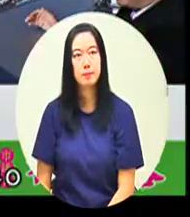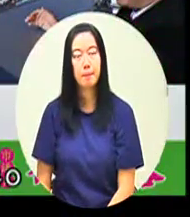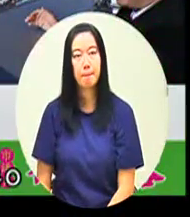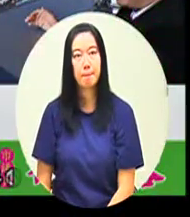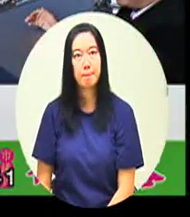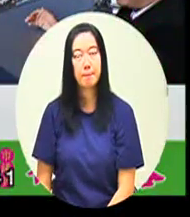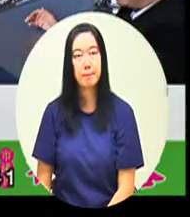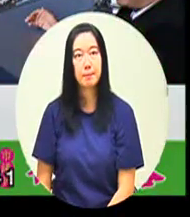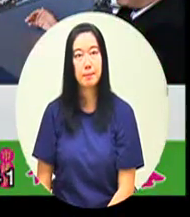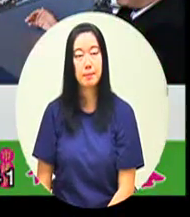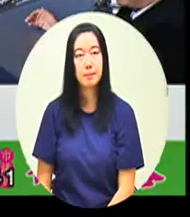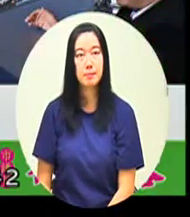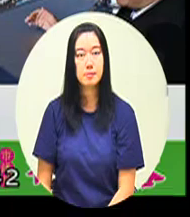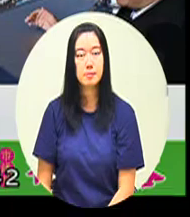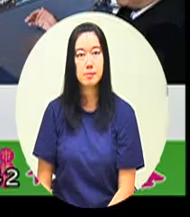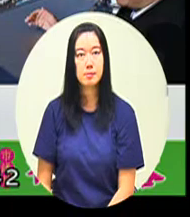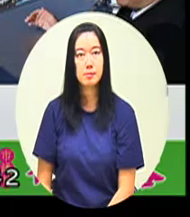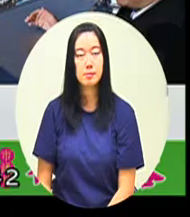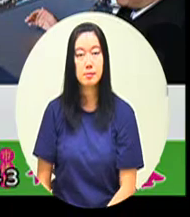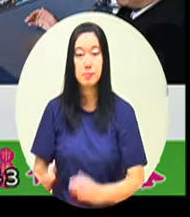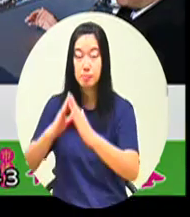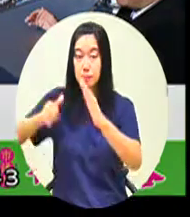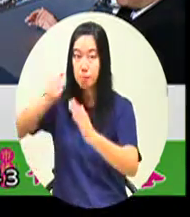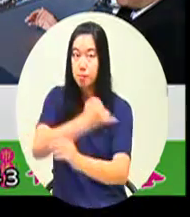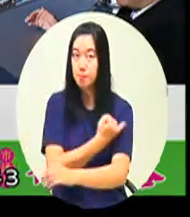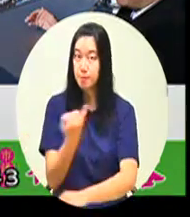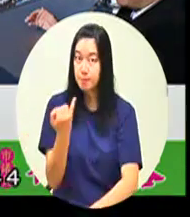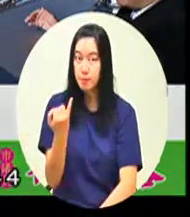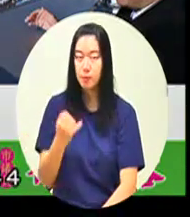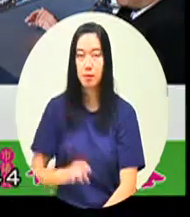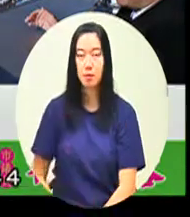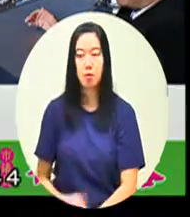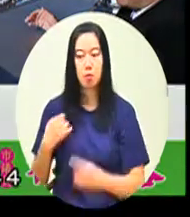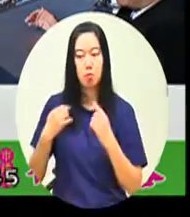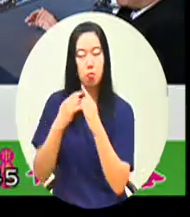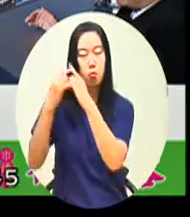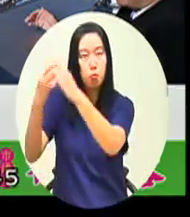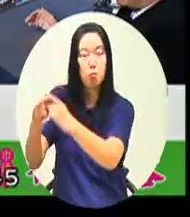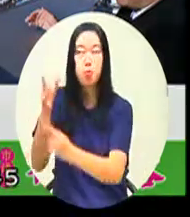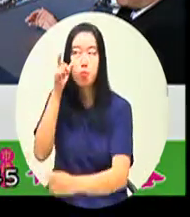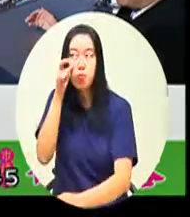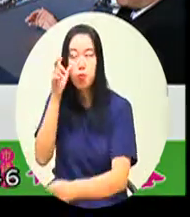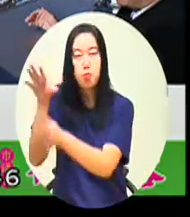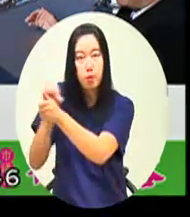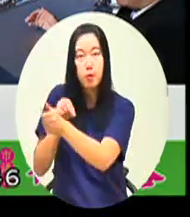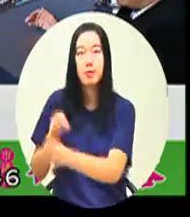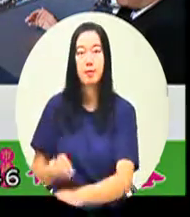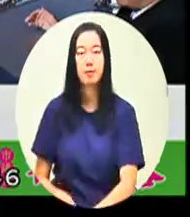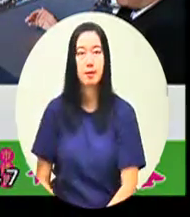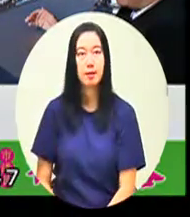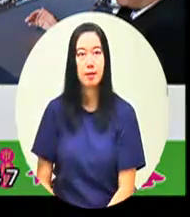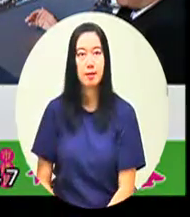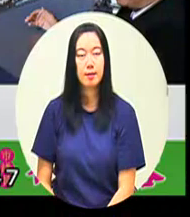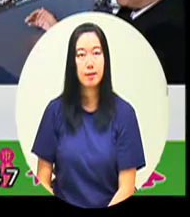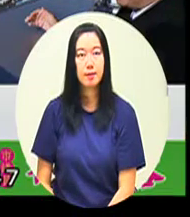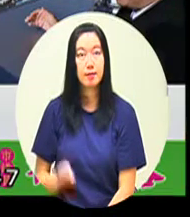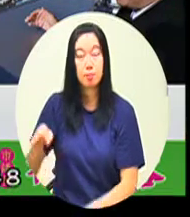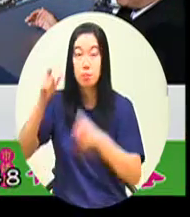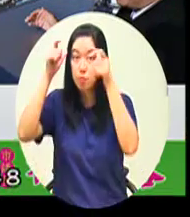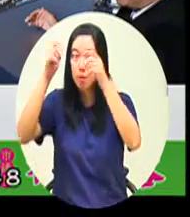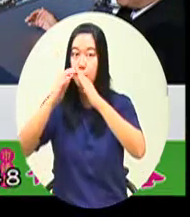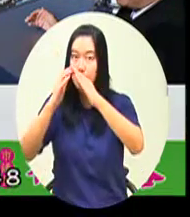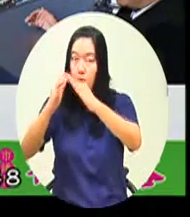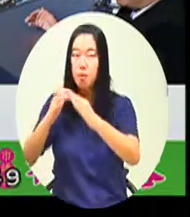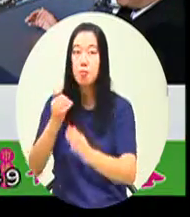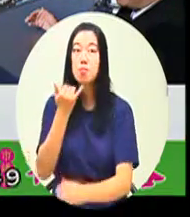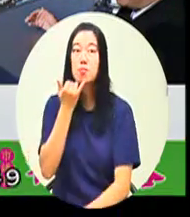北市的市长他都到当地去观摩，可见咱雄市要